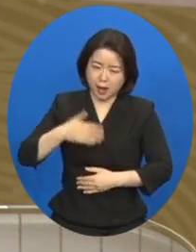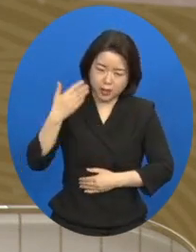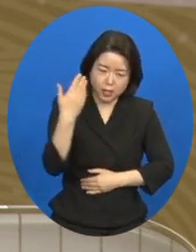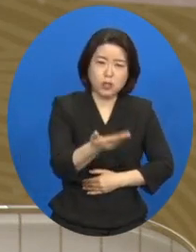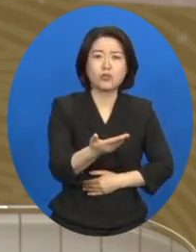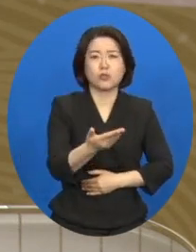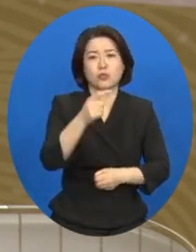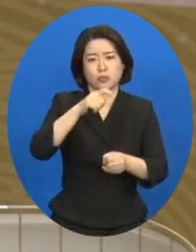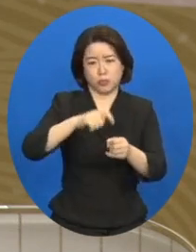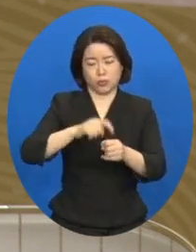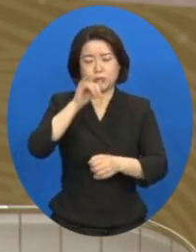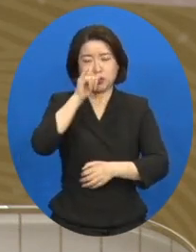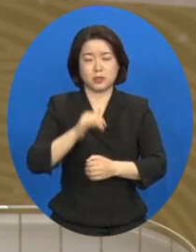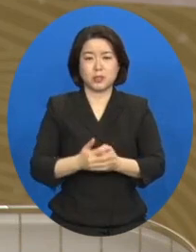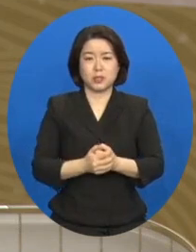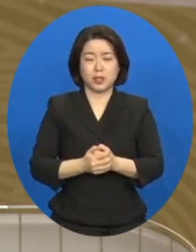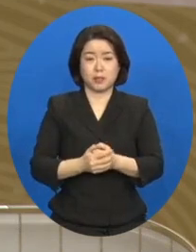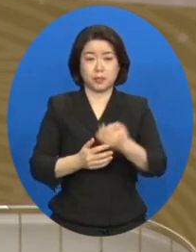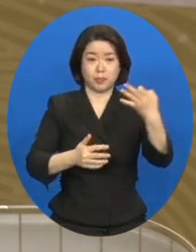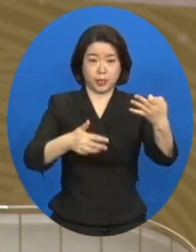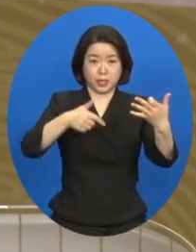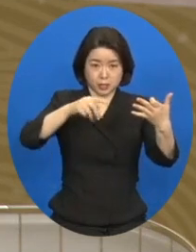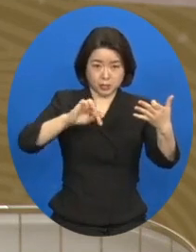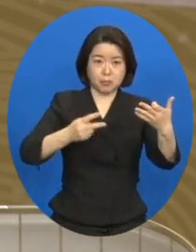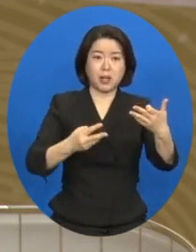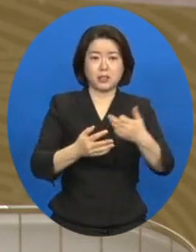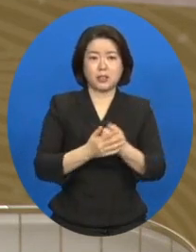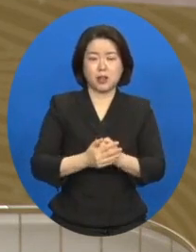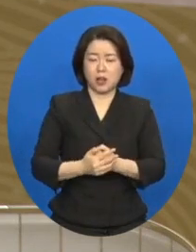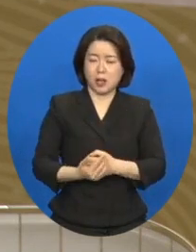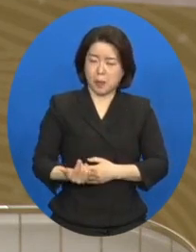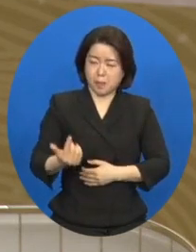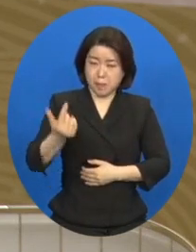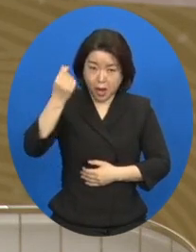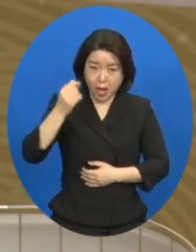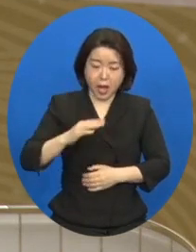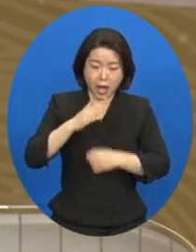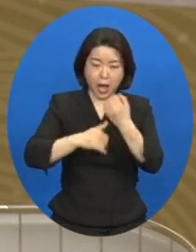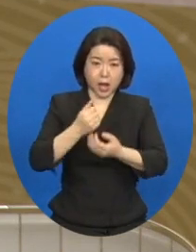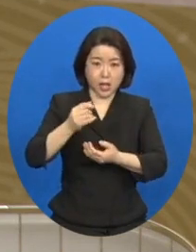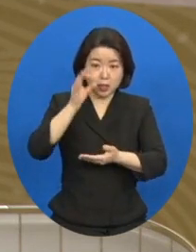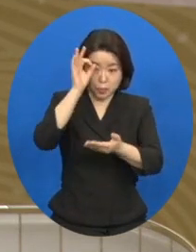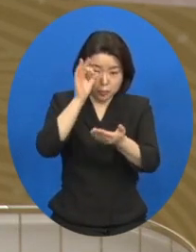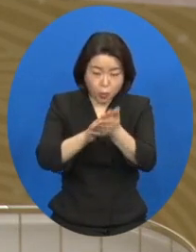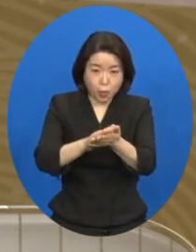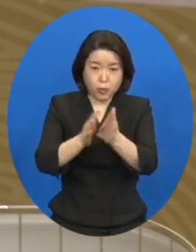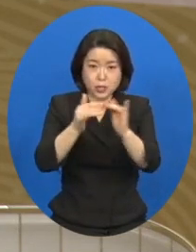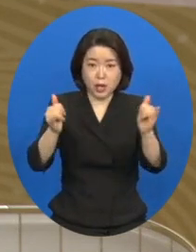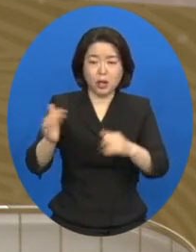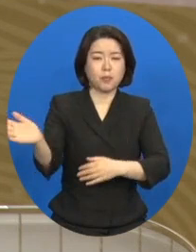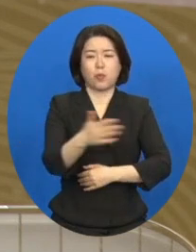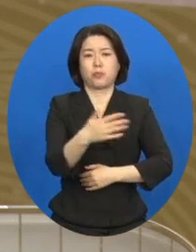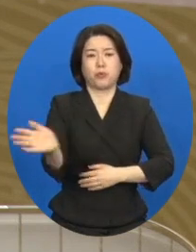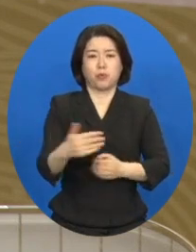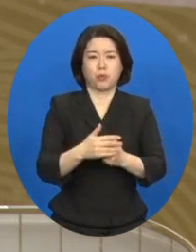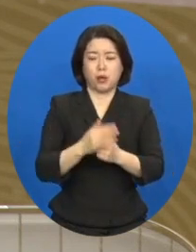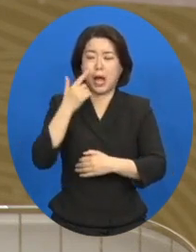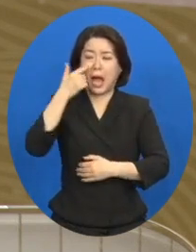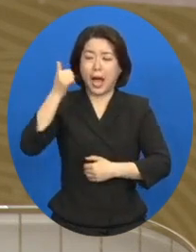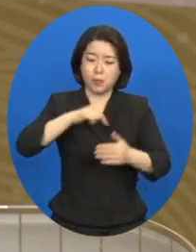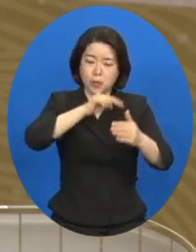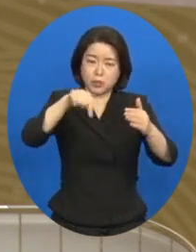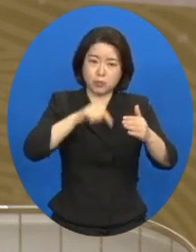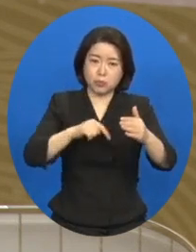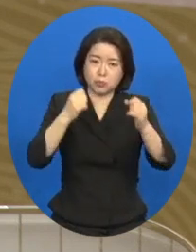해주려고 하심입니다. 18절에 일찍이 하나님을 본 사람은 아무도 없다. 아버지 품속에